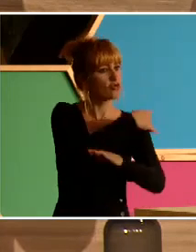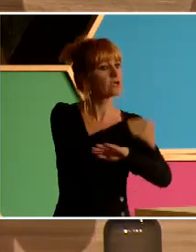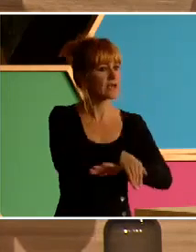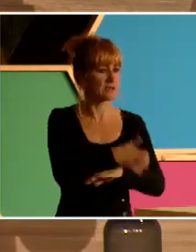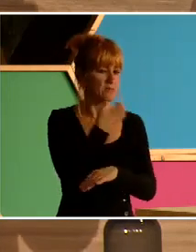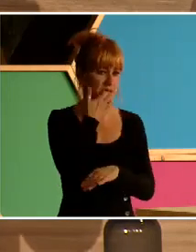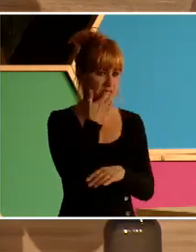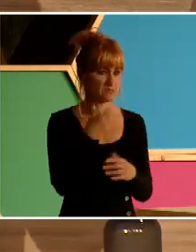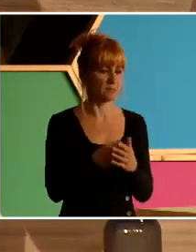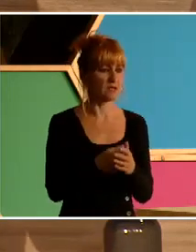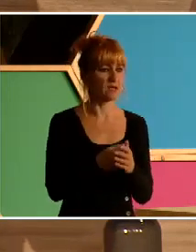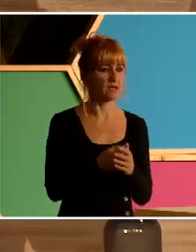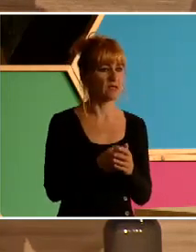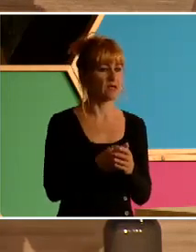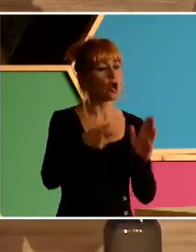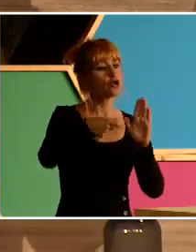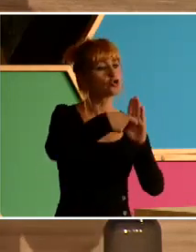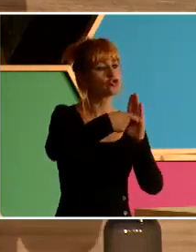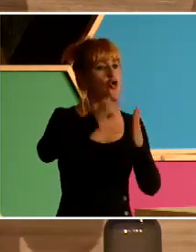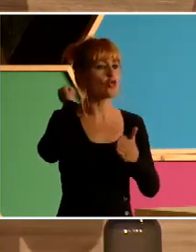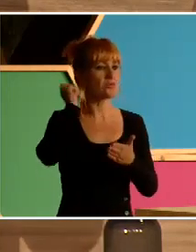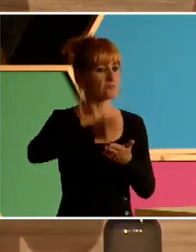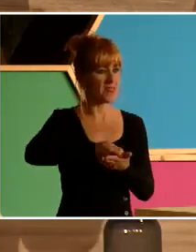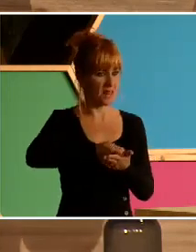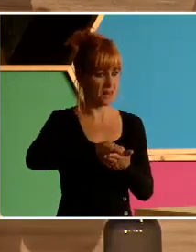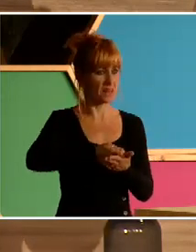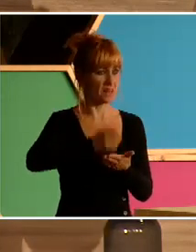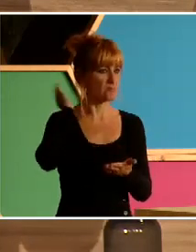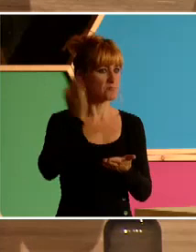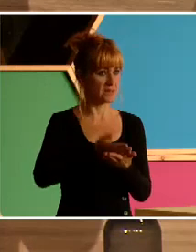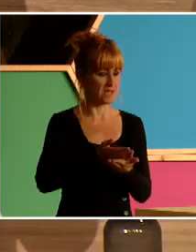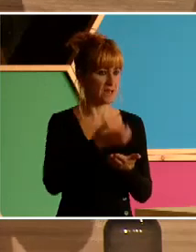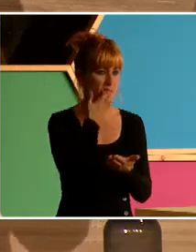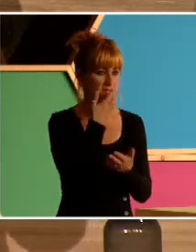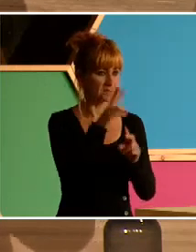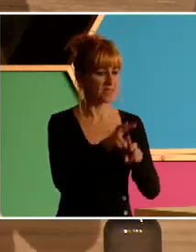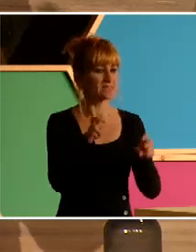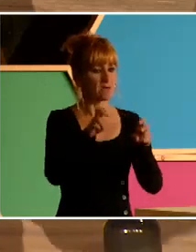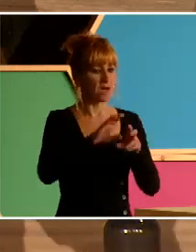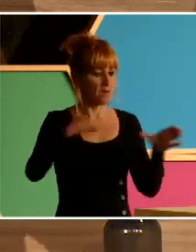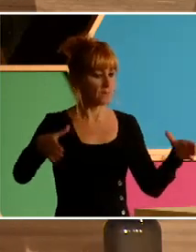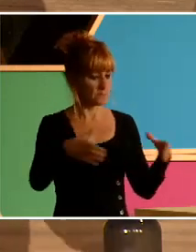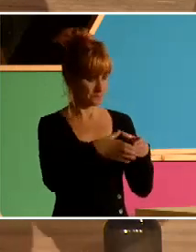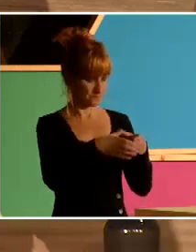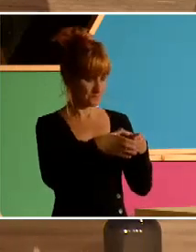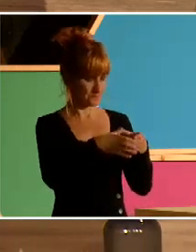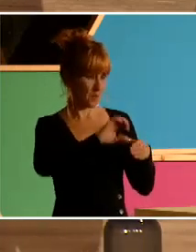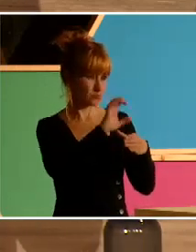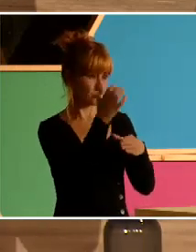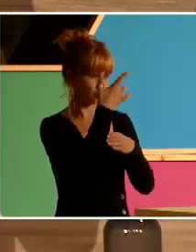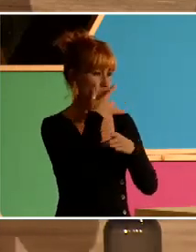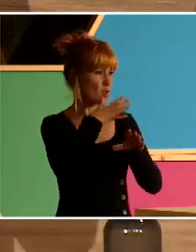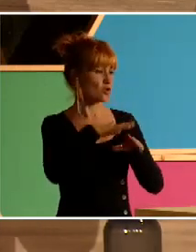per exemple creaven el delicte dels piquets, els piquets de les vagues, o com per exemple les reformes